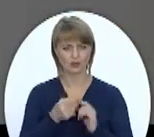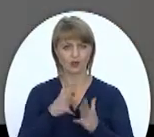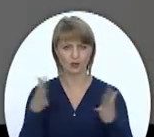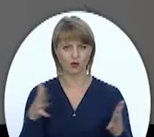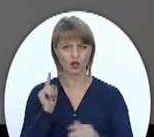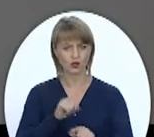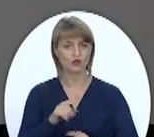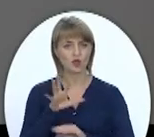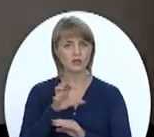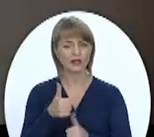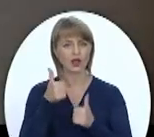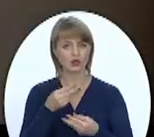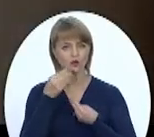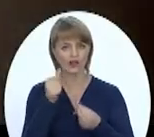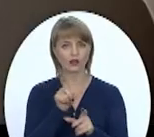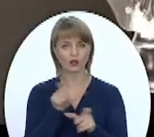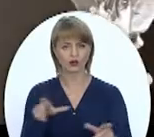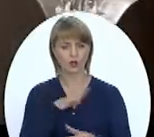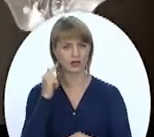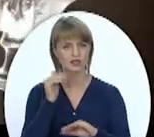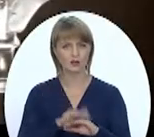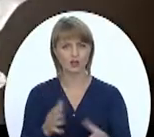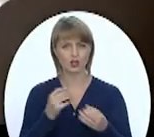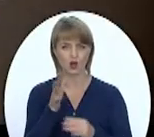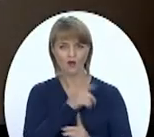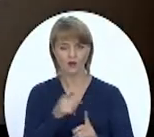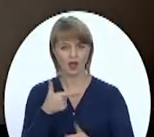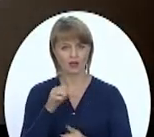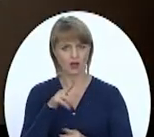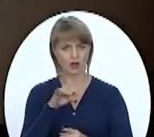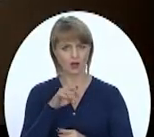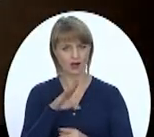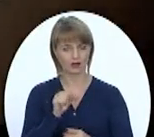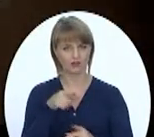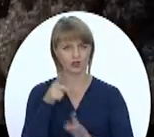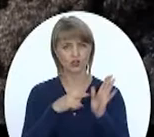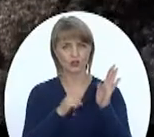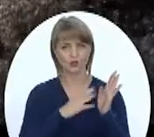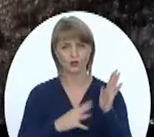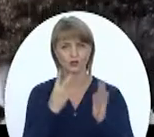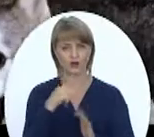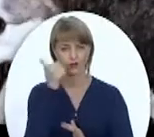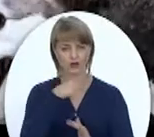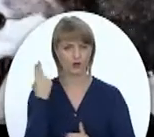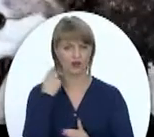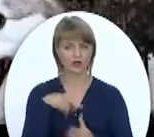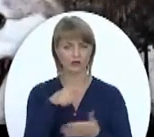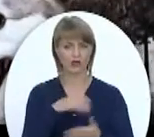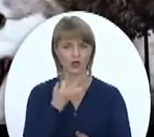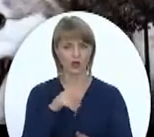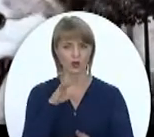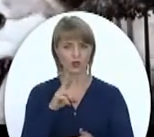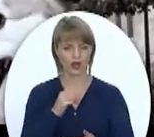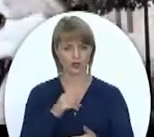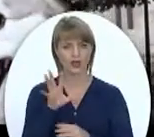больше. О том, что собаки хорошо влияют на людей, было замечено еще во времена Гиппократа. В 1792 году в английском городе